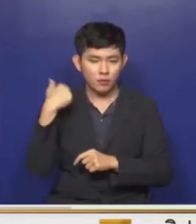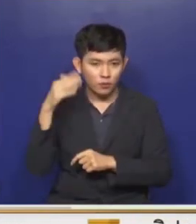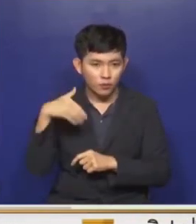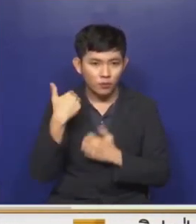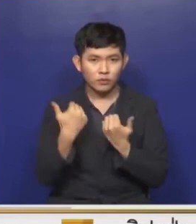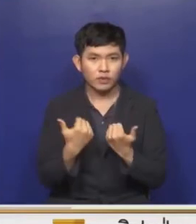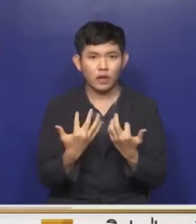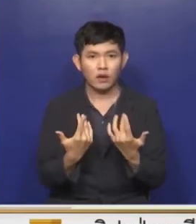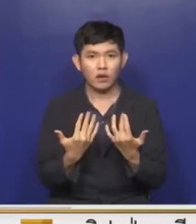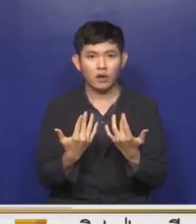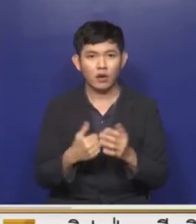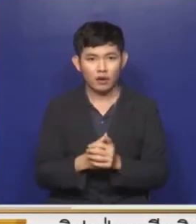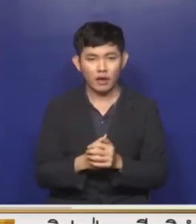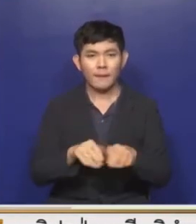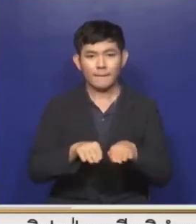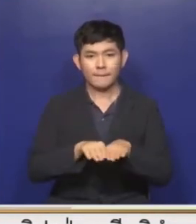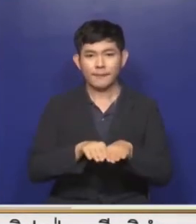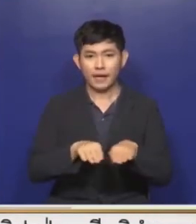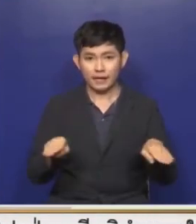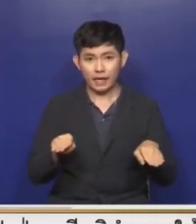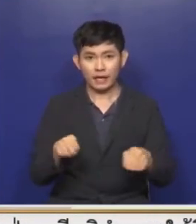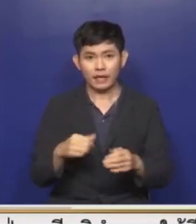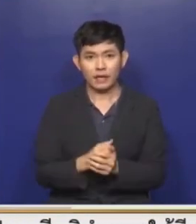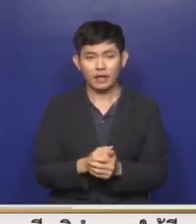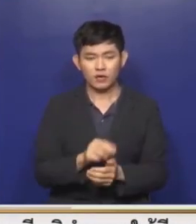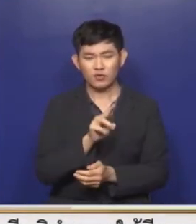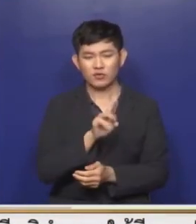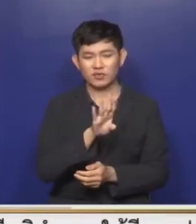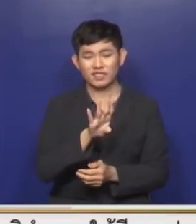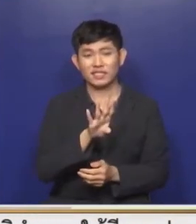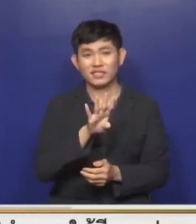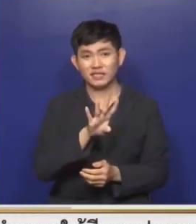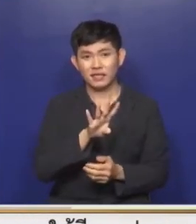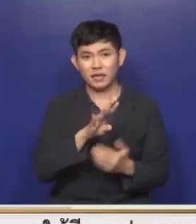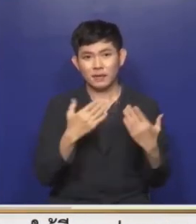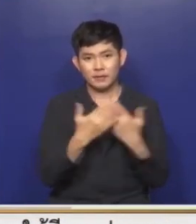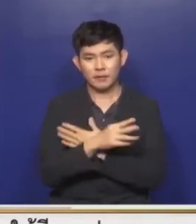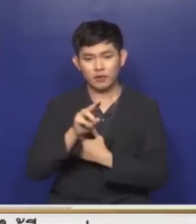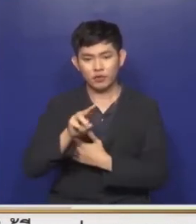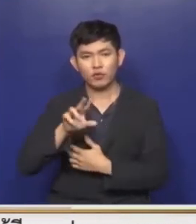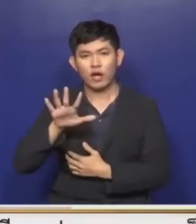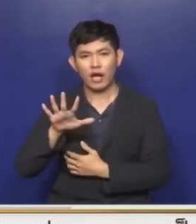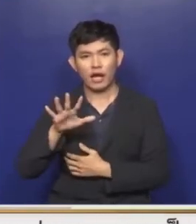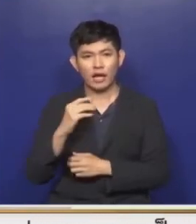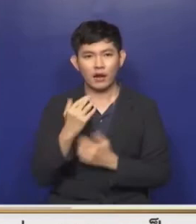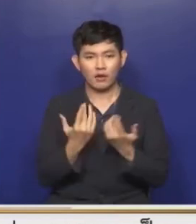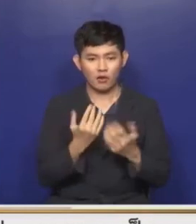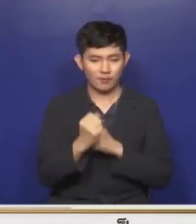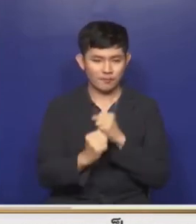มาตรฐานเครื่องยต์ใประเทศทryingทปัจจุบันนั้ Area Euro 4 อยู่กสามารเปลยนไปเป Euro 5 ได้